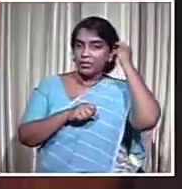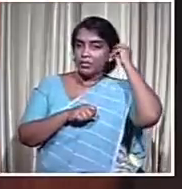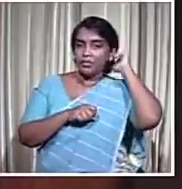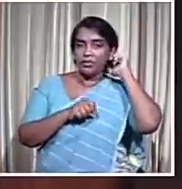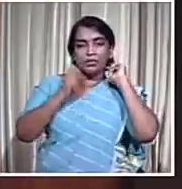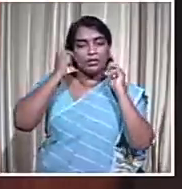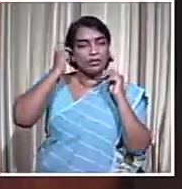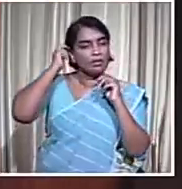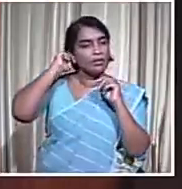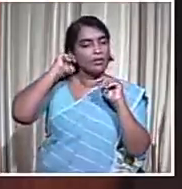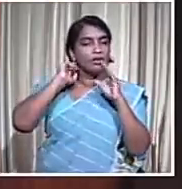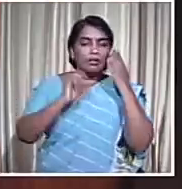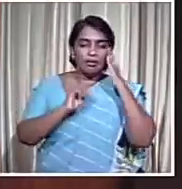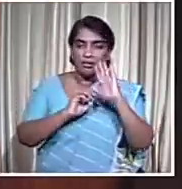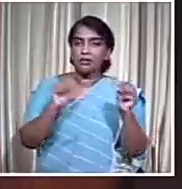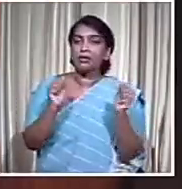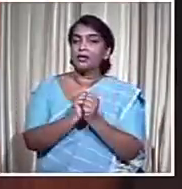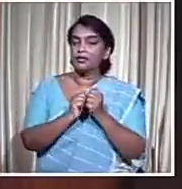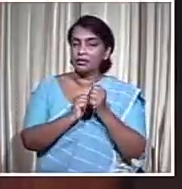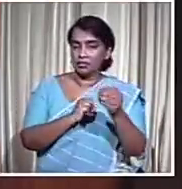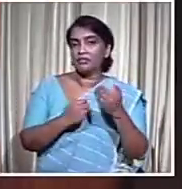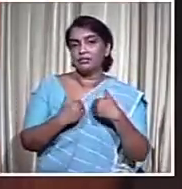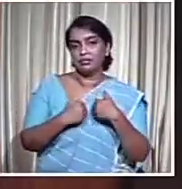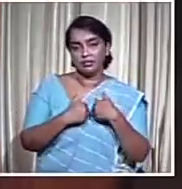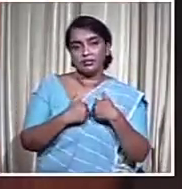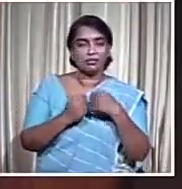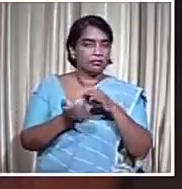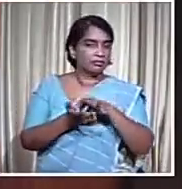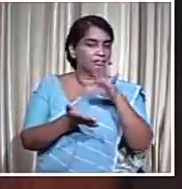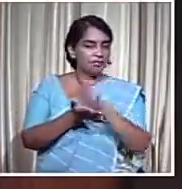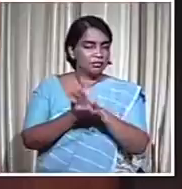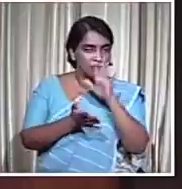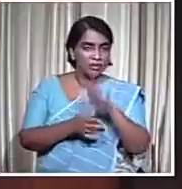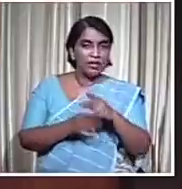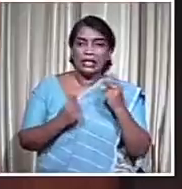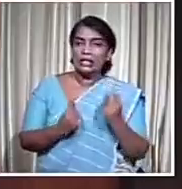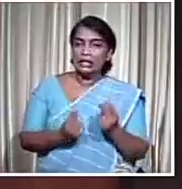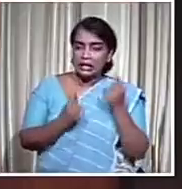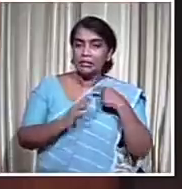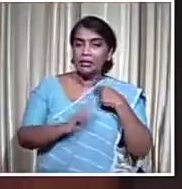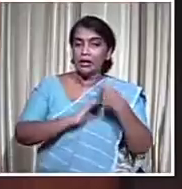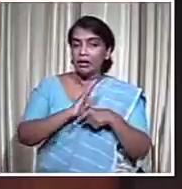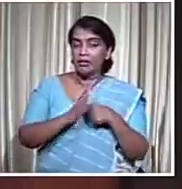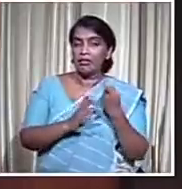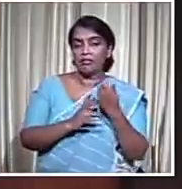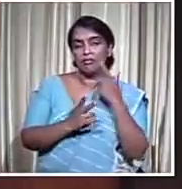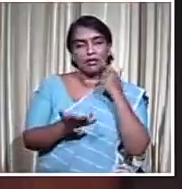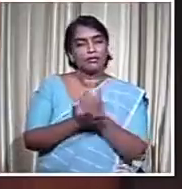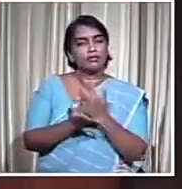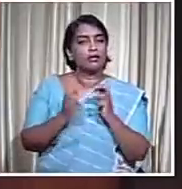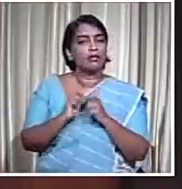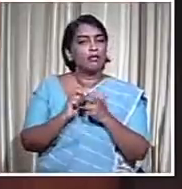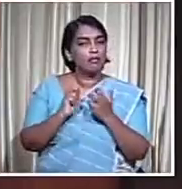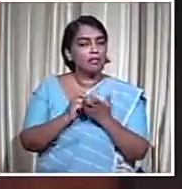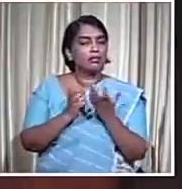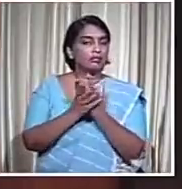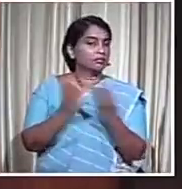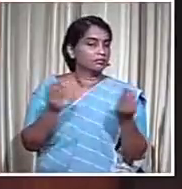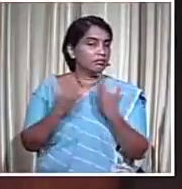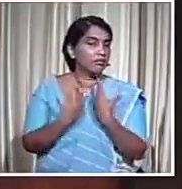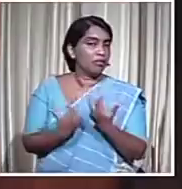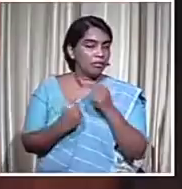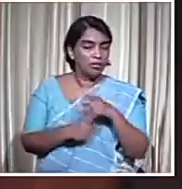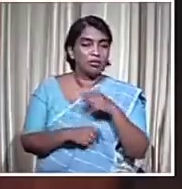இயங்க தீர்மானித்துள்ளேன். மிக துரிதமாக நாட்டின் பொருளாதார நெருக்கடிக்கு தீர்வு எட்டப்பட வேண்டும். அப்போதே நாட்டின் மக்களின்